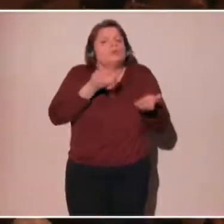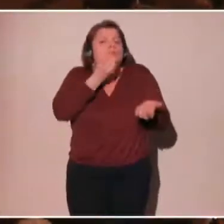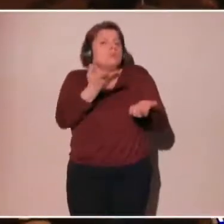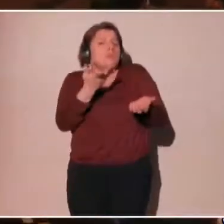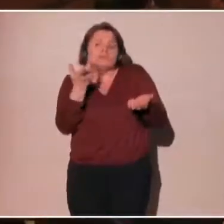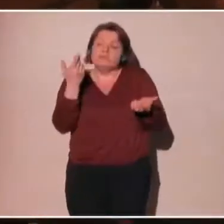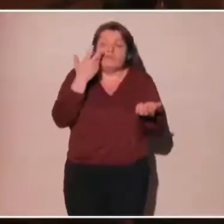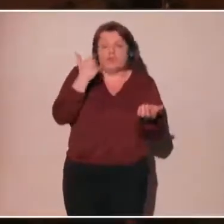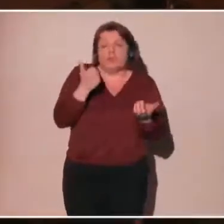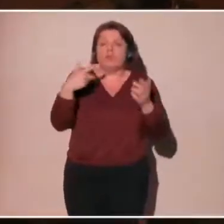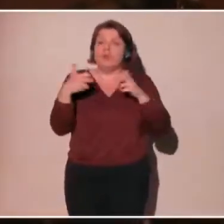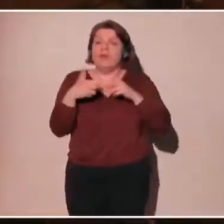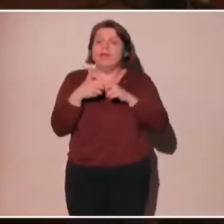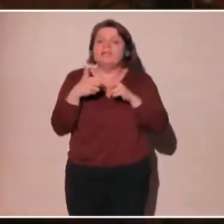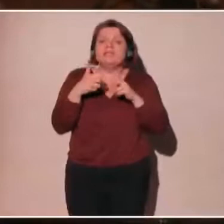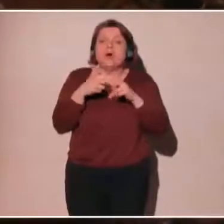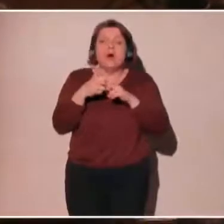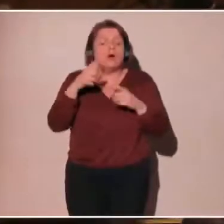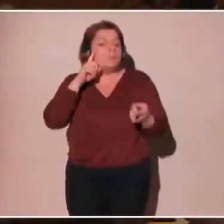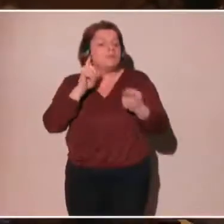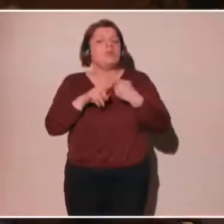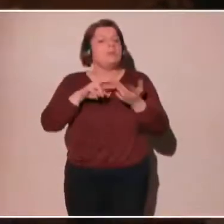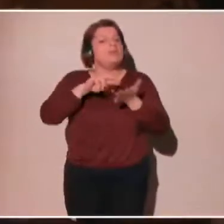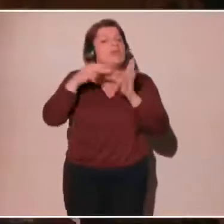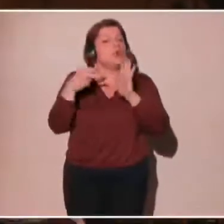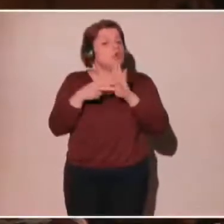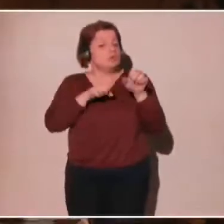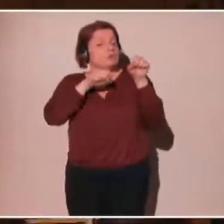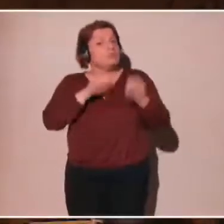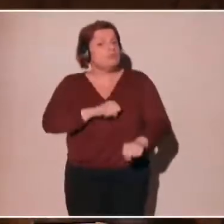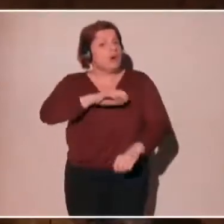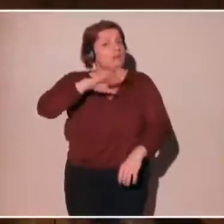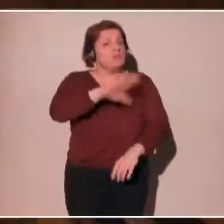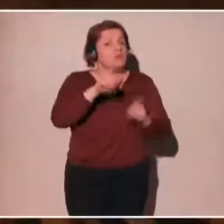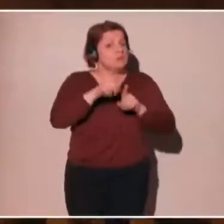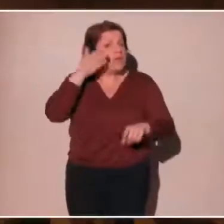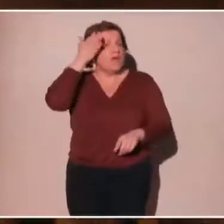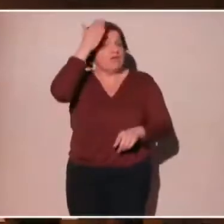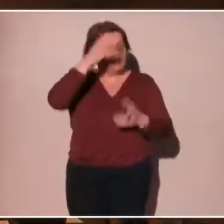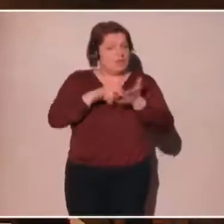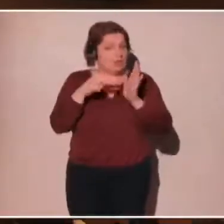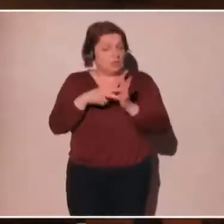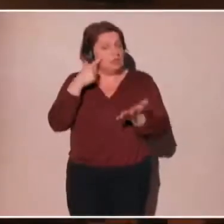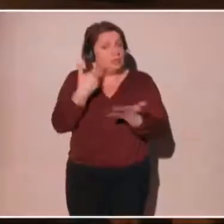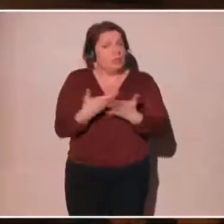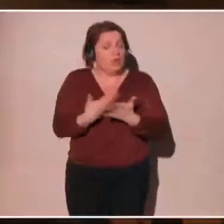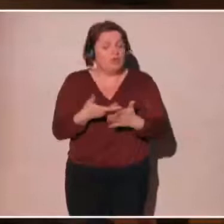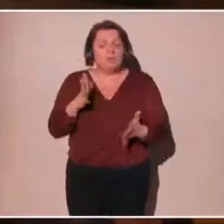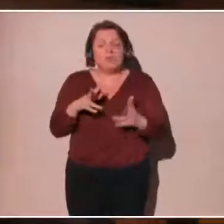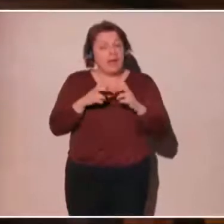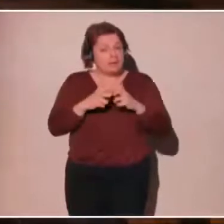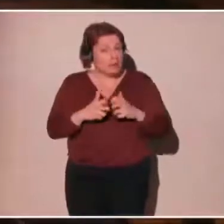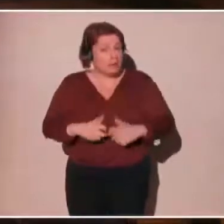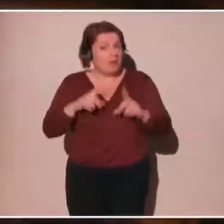aujourd'hui, illustrant vraiment le pouvoir de la technologie d'aujourd'hui et l'avenir de la technologie. Mais ce que ces exemples ne disent pas,